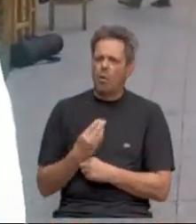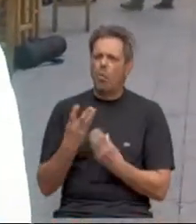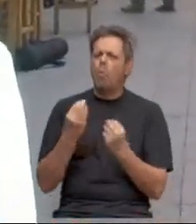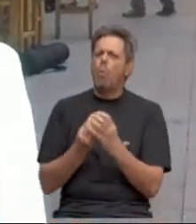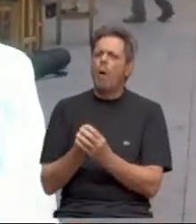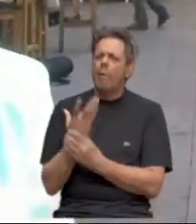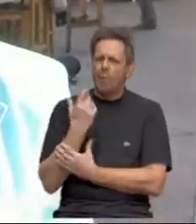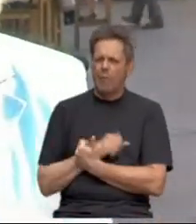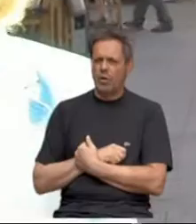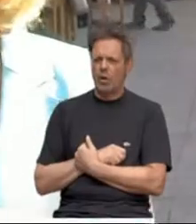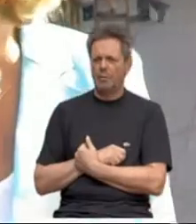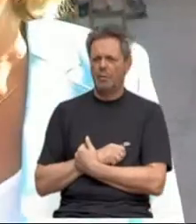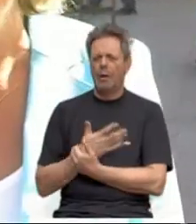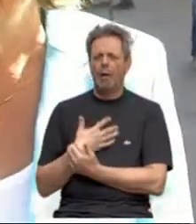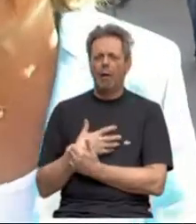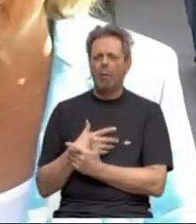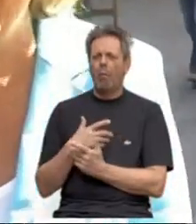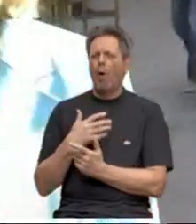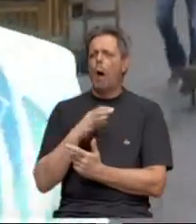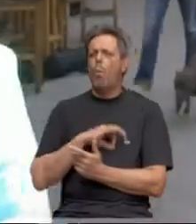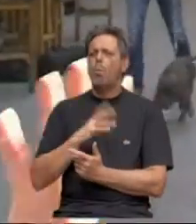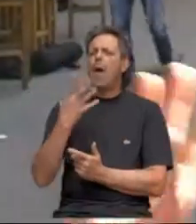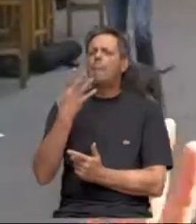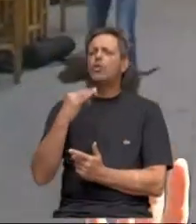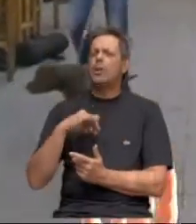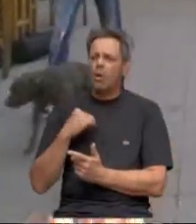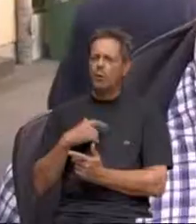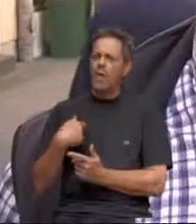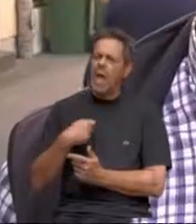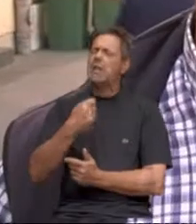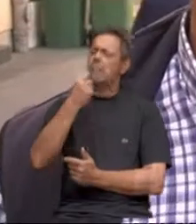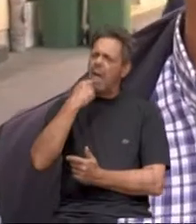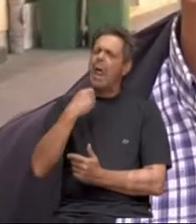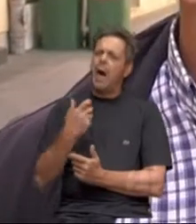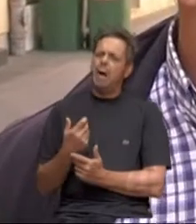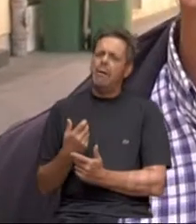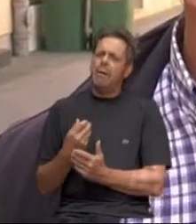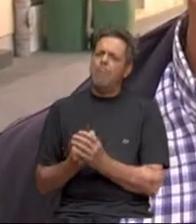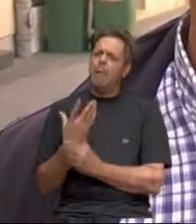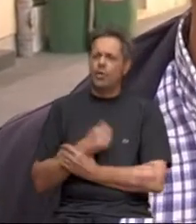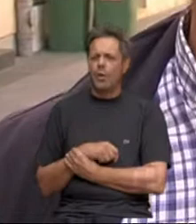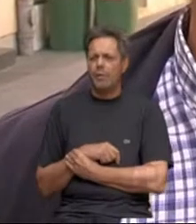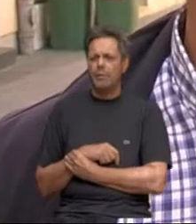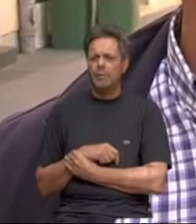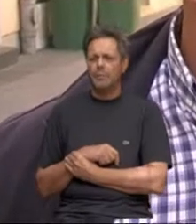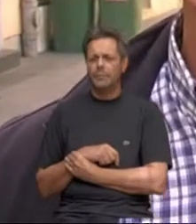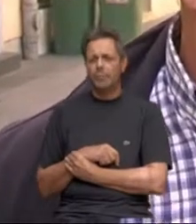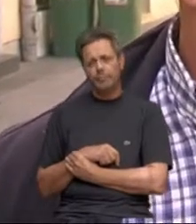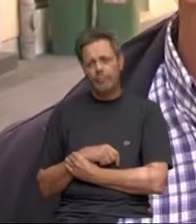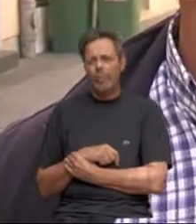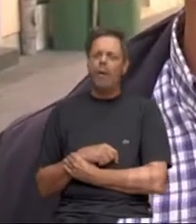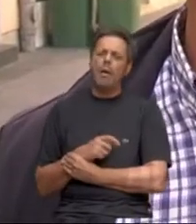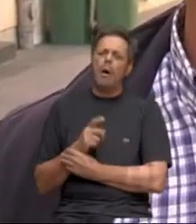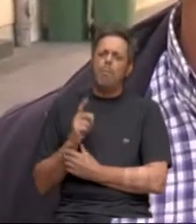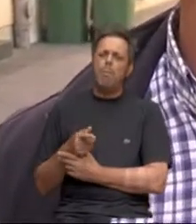povrća. Moja unuka ima 4 godine i kaže, jela sam povrće. Ishranom i malo življim ponašanjem, ne mislim